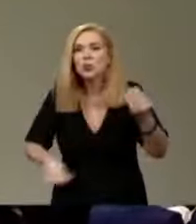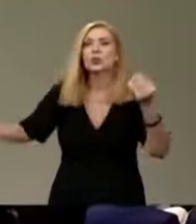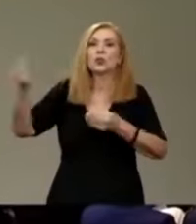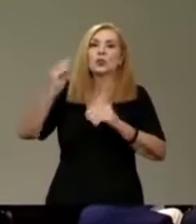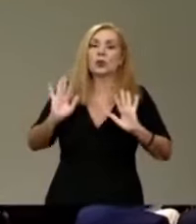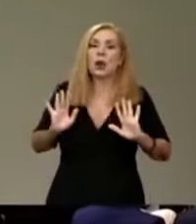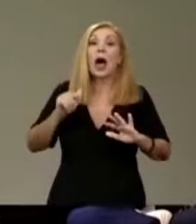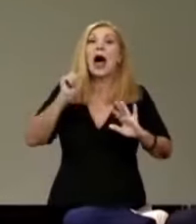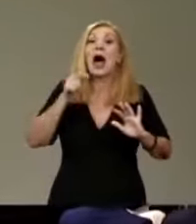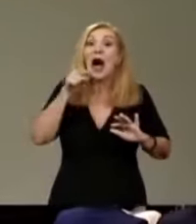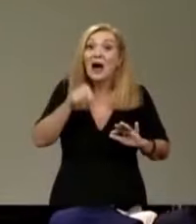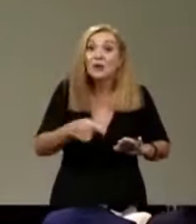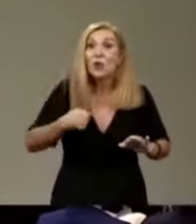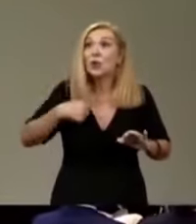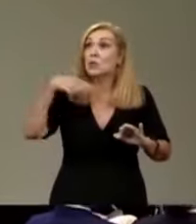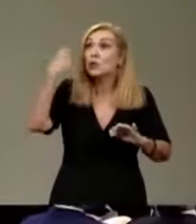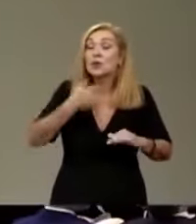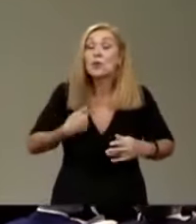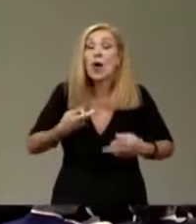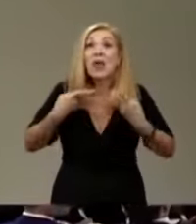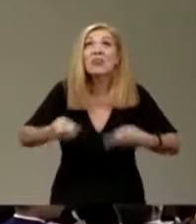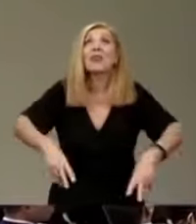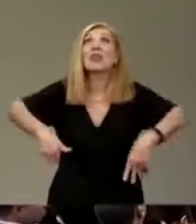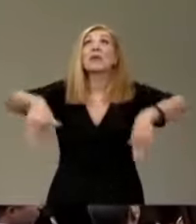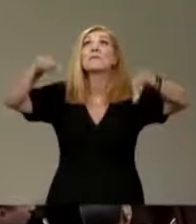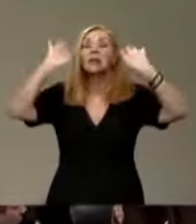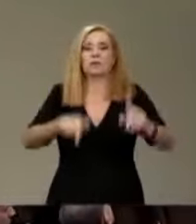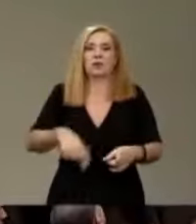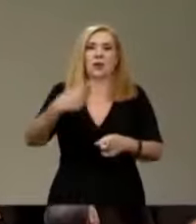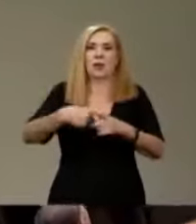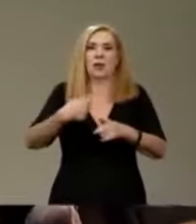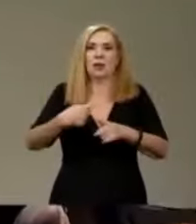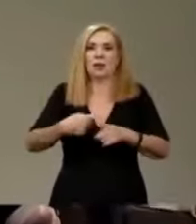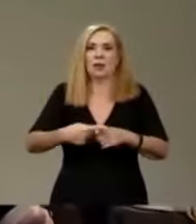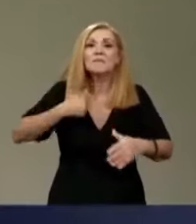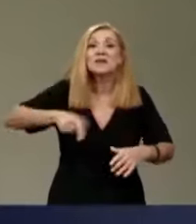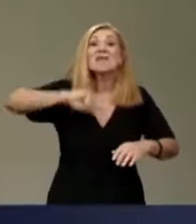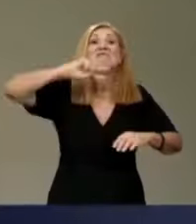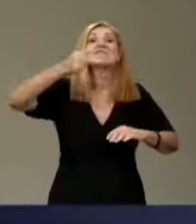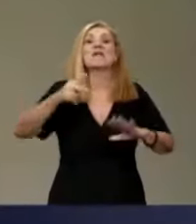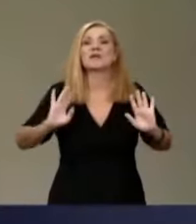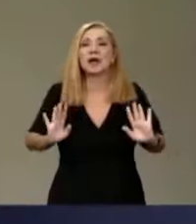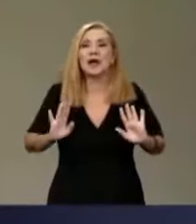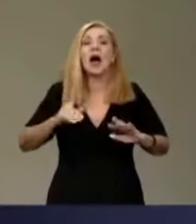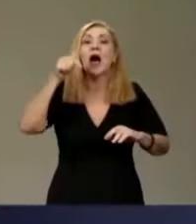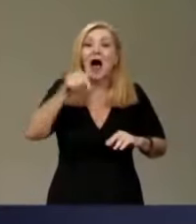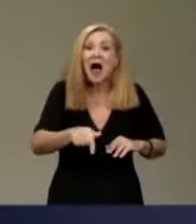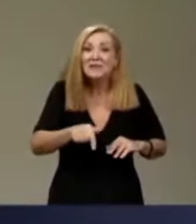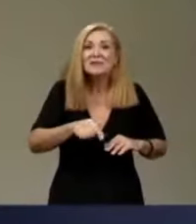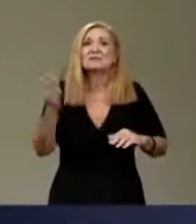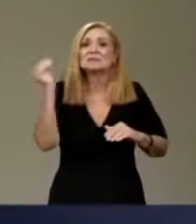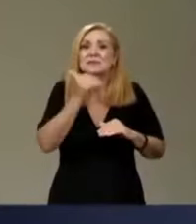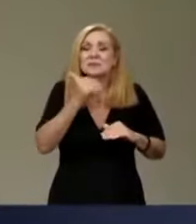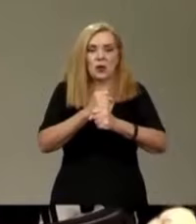τέτοιο προσωπικά δεν θα το επιτρέψω να συμβεί στην Ελλάδα. Among the 45 measures announced are higher pensions for 2